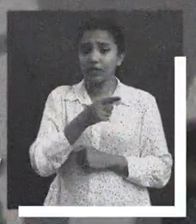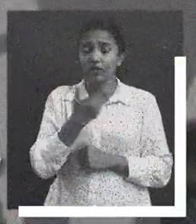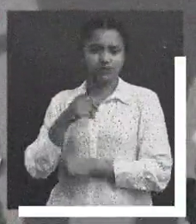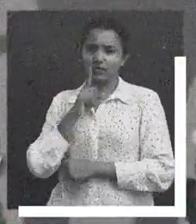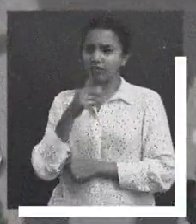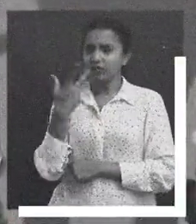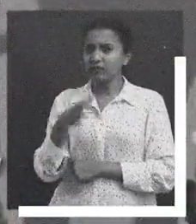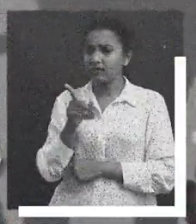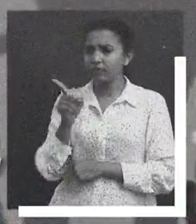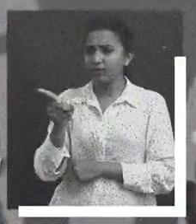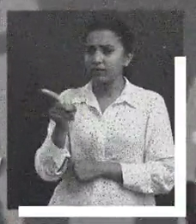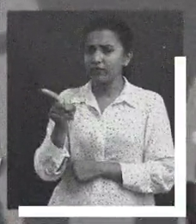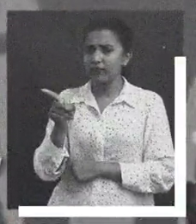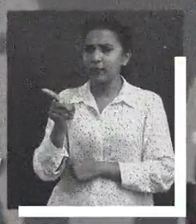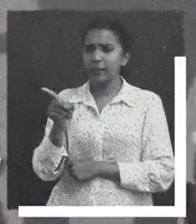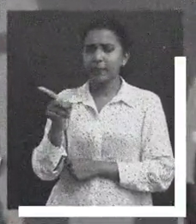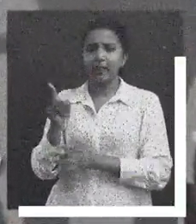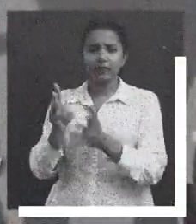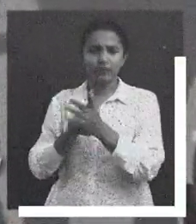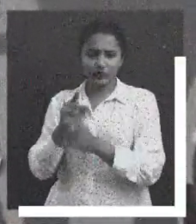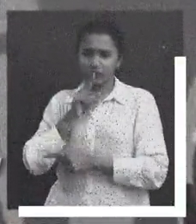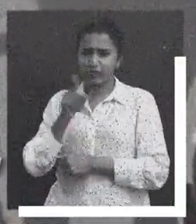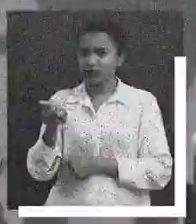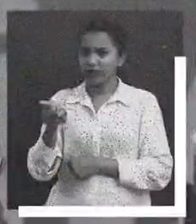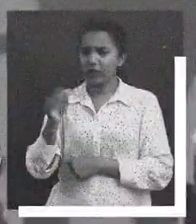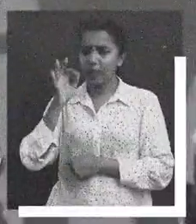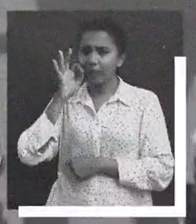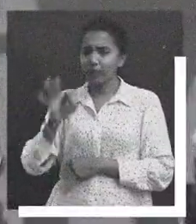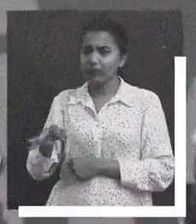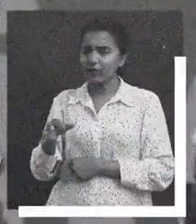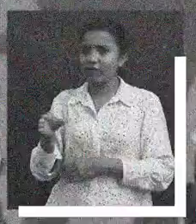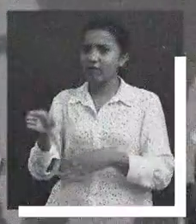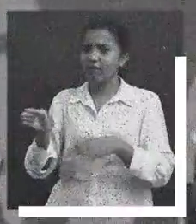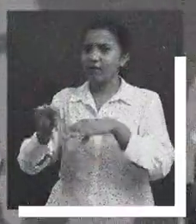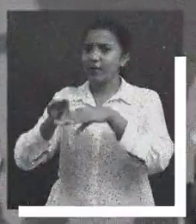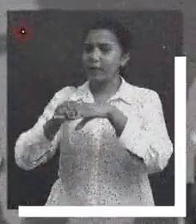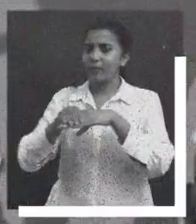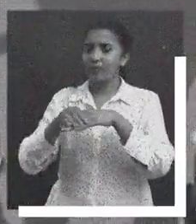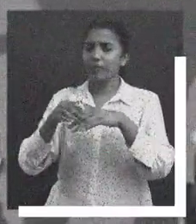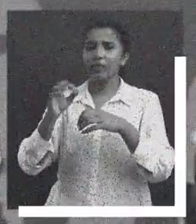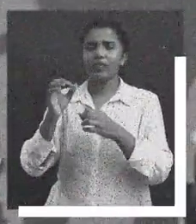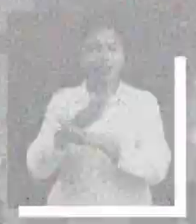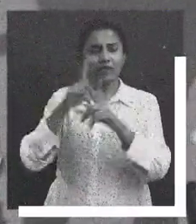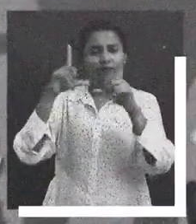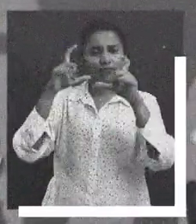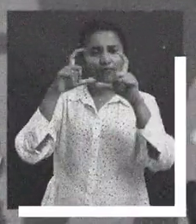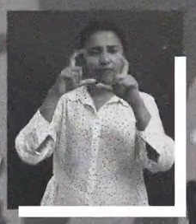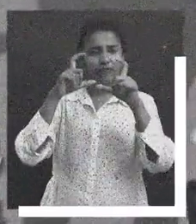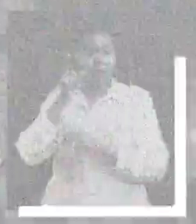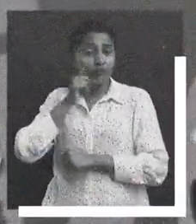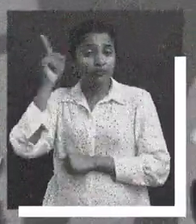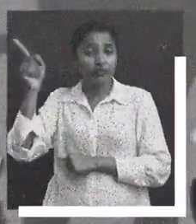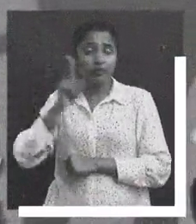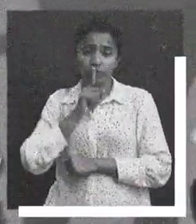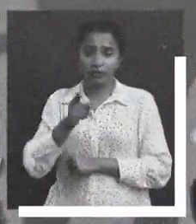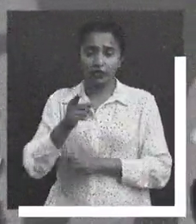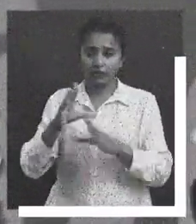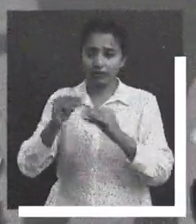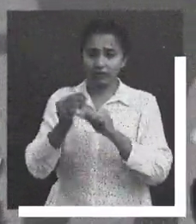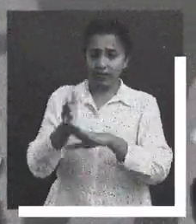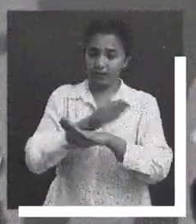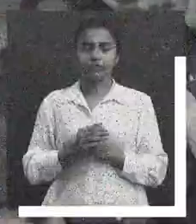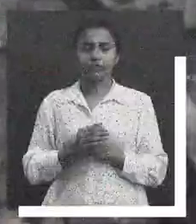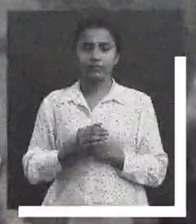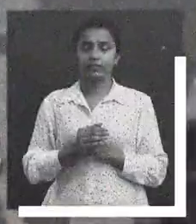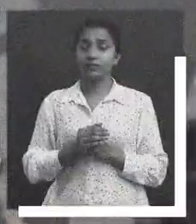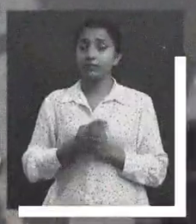යුතුයි ඇමතිවරයාගේ දුව හෝ පුතාගේ වෙඩින් එකට ෆ්‍රී සූට් කරන්න යන්න හැදී කාශ්මීර වලට කියන කාශ්මීර වල වෙඩින් එකට කලින් ගන්න